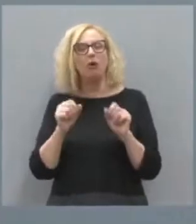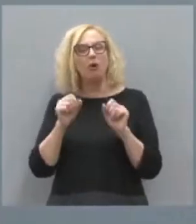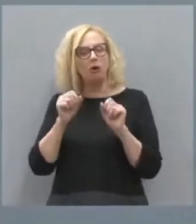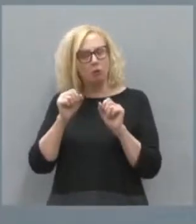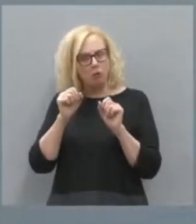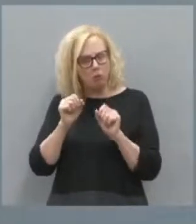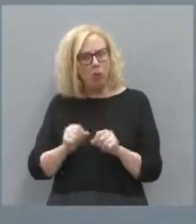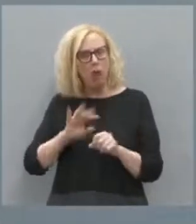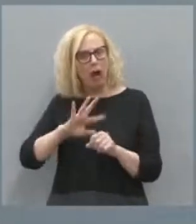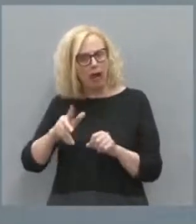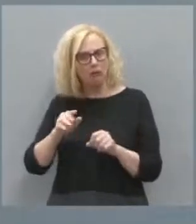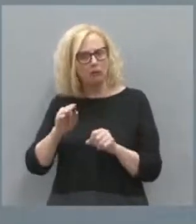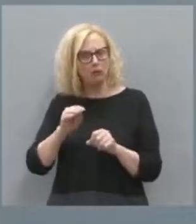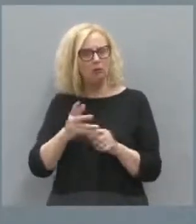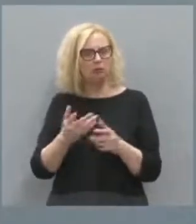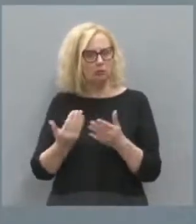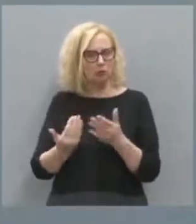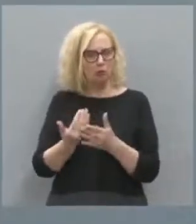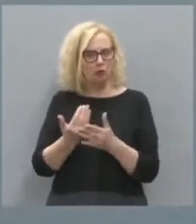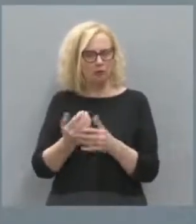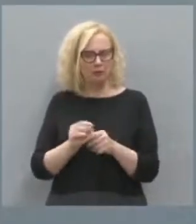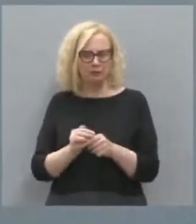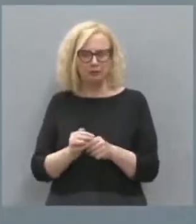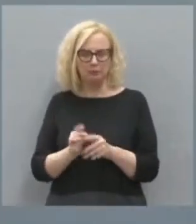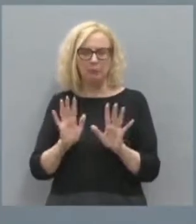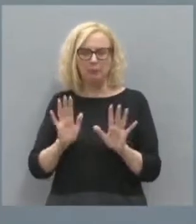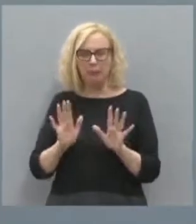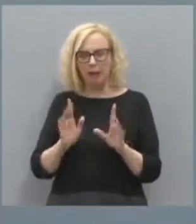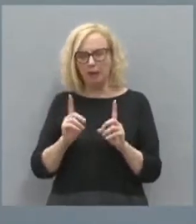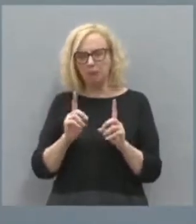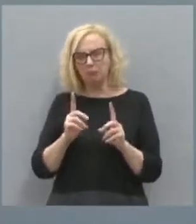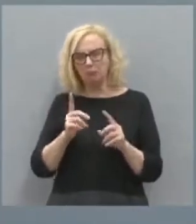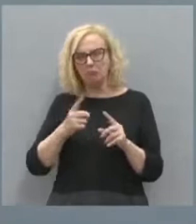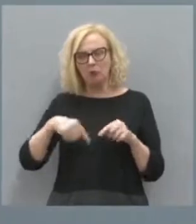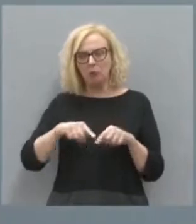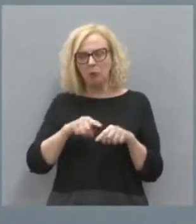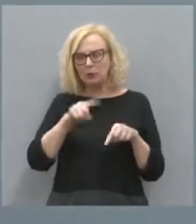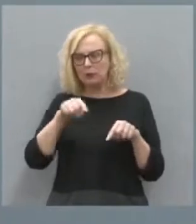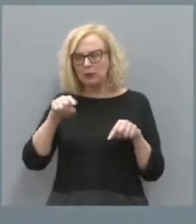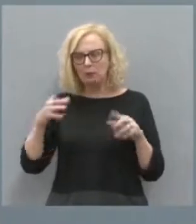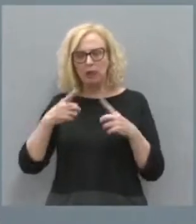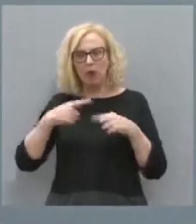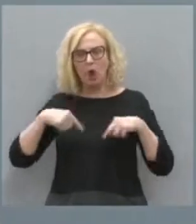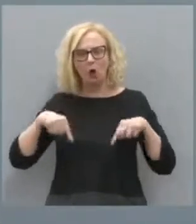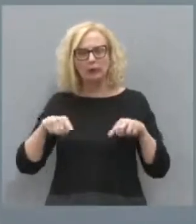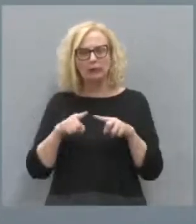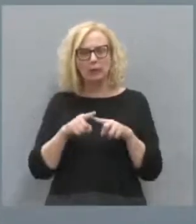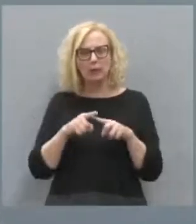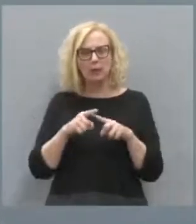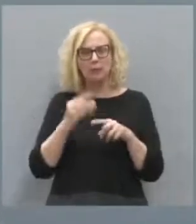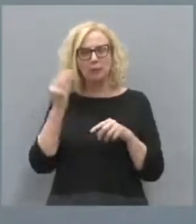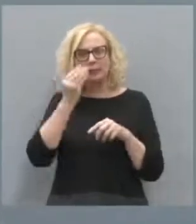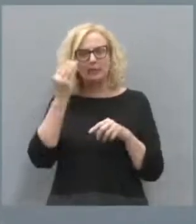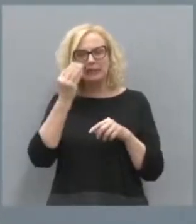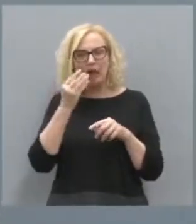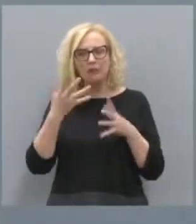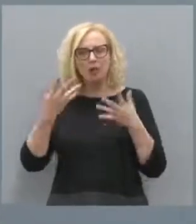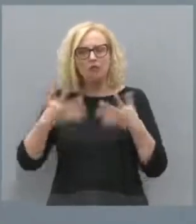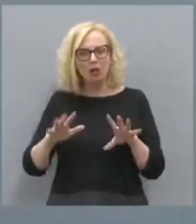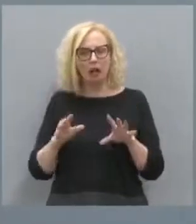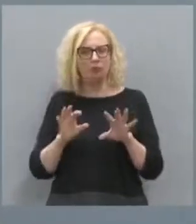degli altri spazi però diciamo che con questo secondo le nostre stime con gli spazi vaccinali già